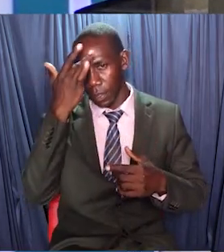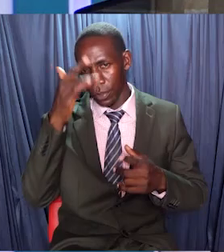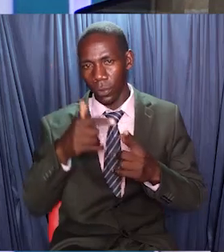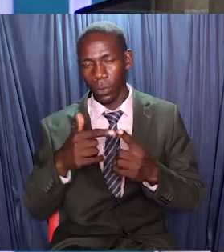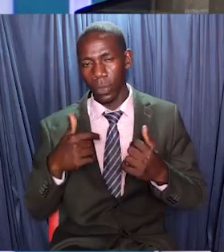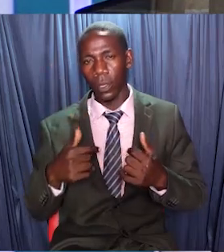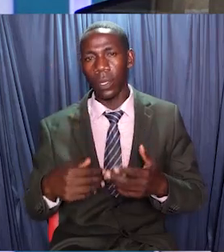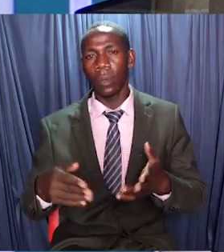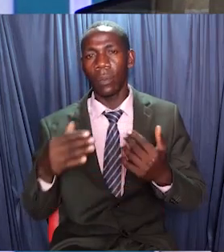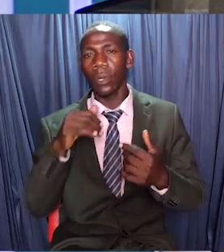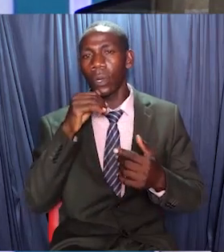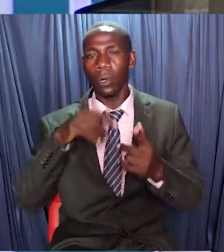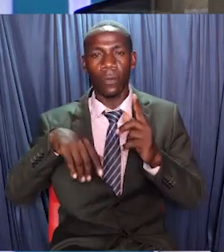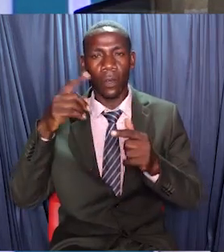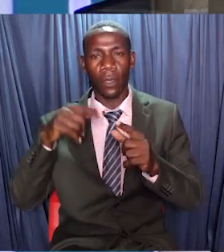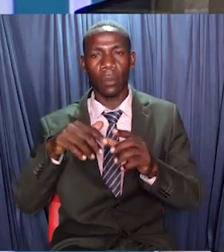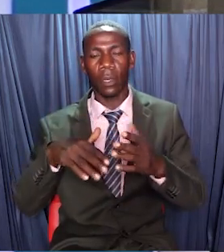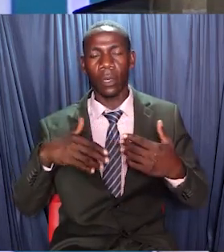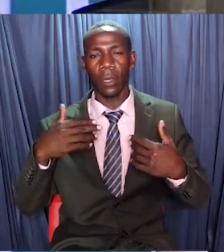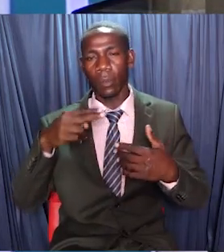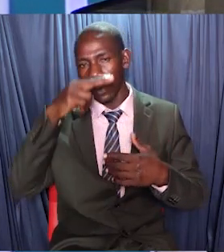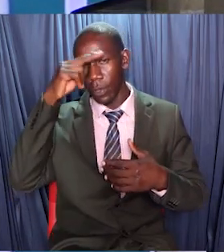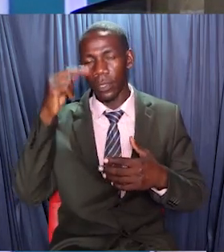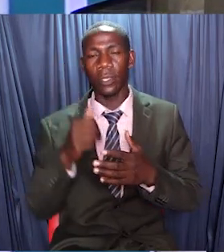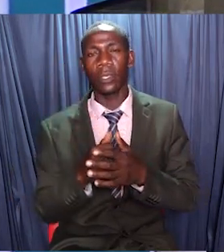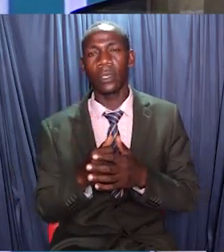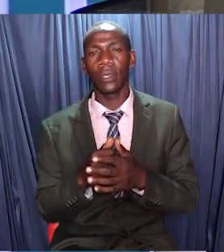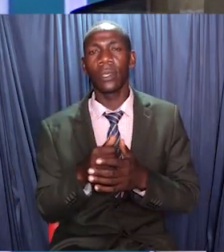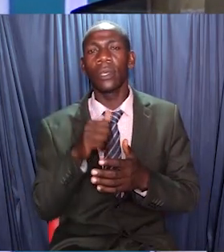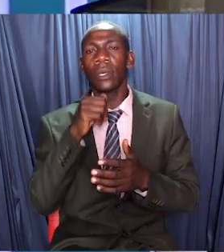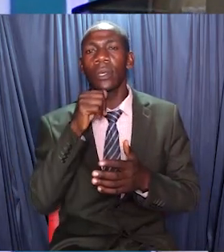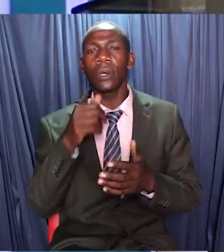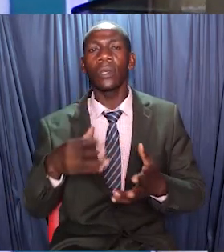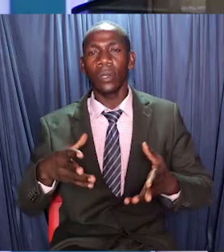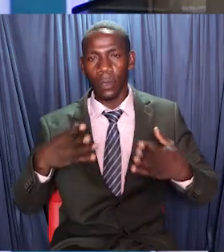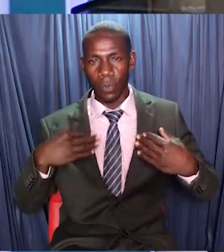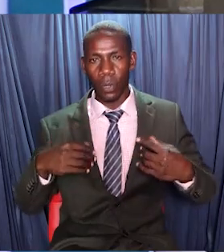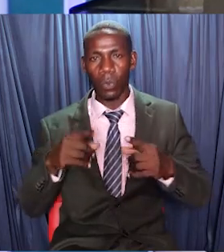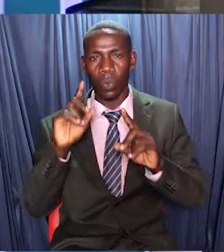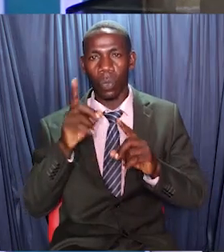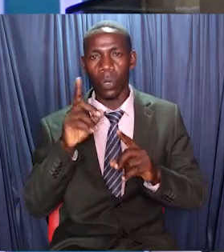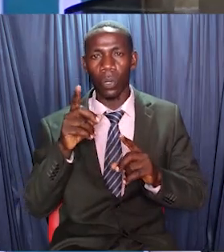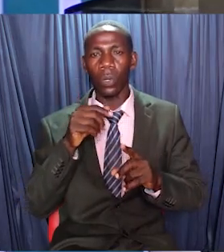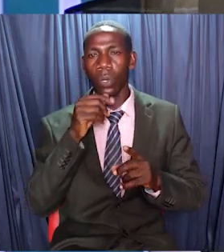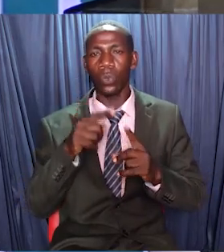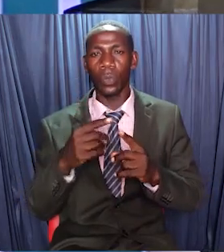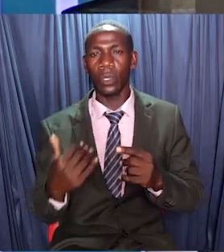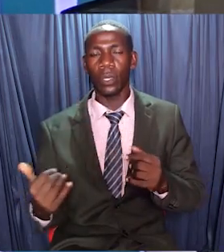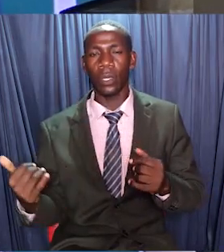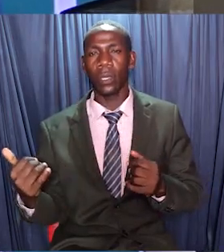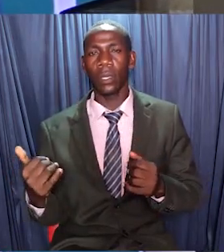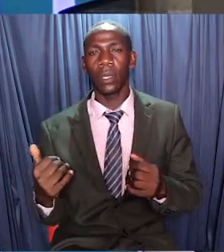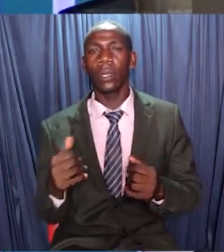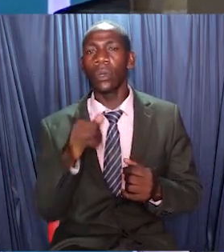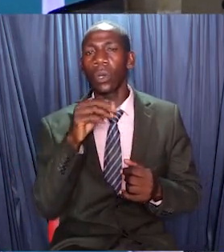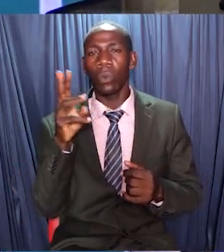myself sickness. And brought myself failures. Kwa sababu, it's because sikutaka kuonyeka. I never wanted warnings. Sikutaka kuwa mwana. I never wanted to be a child.